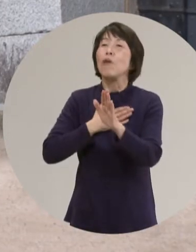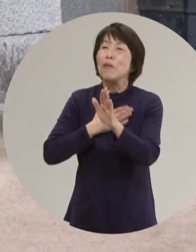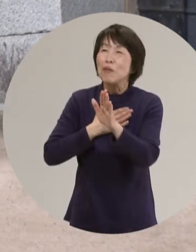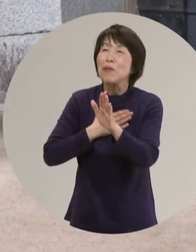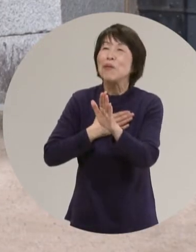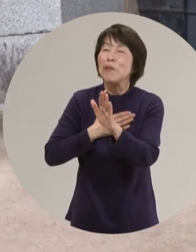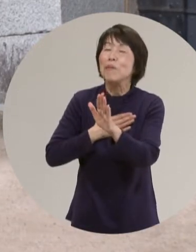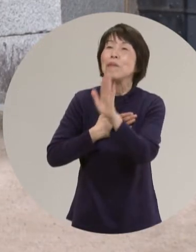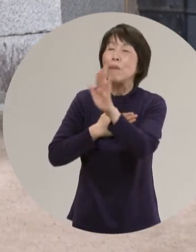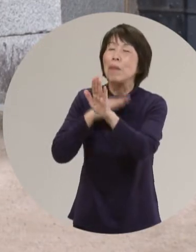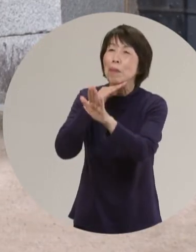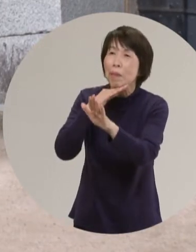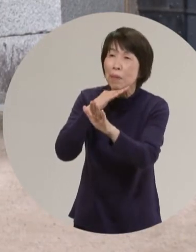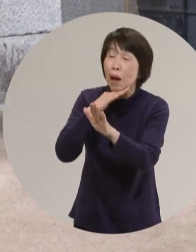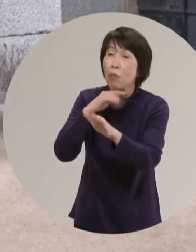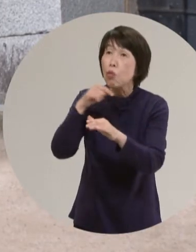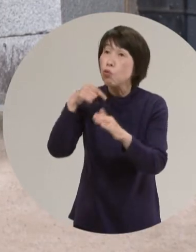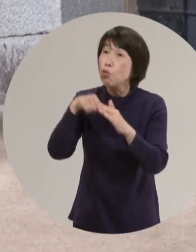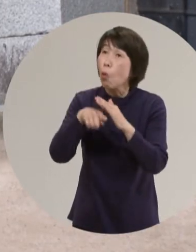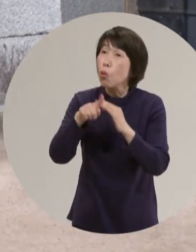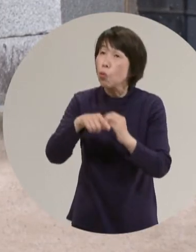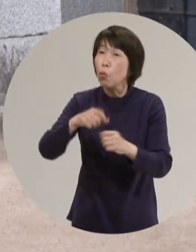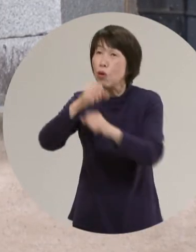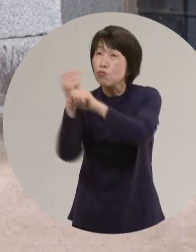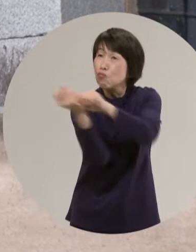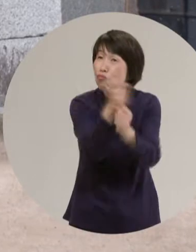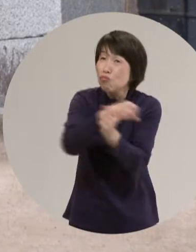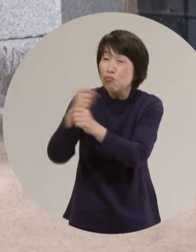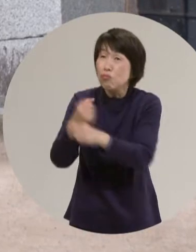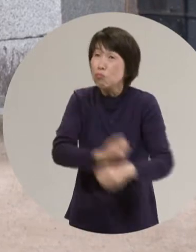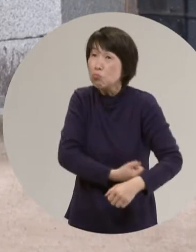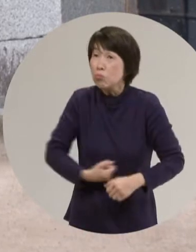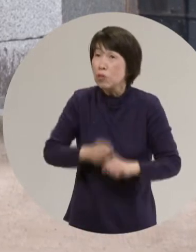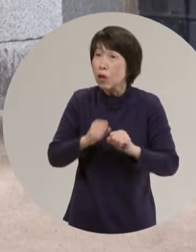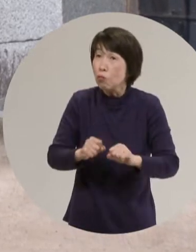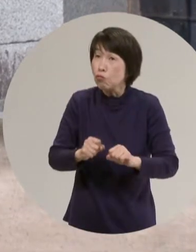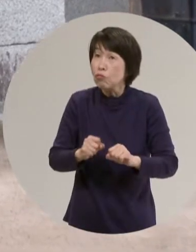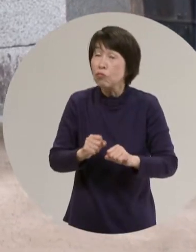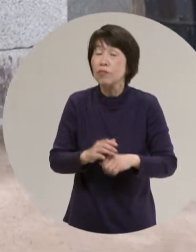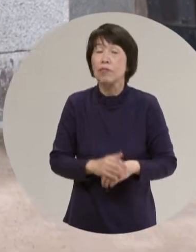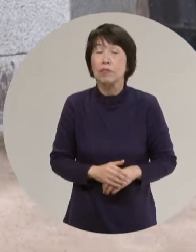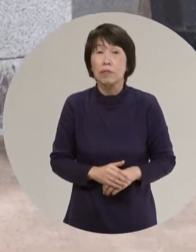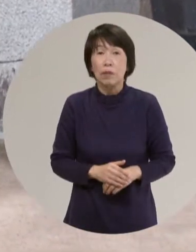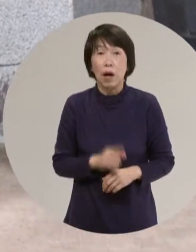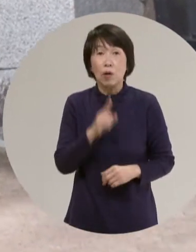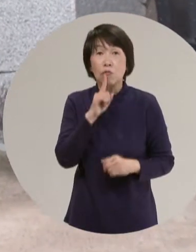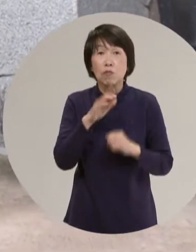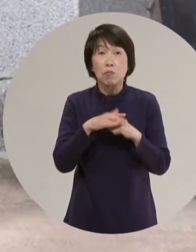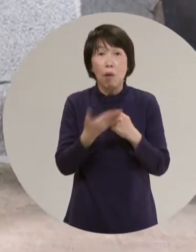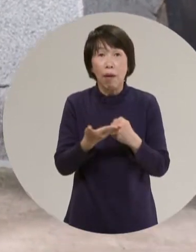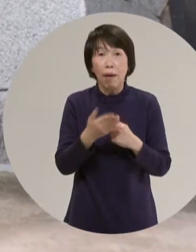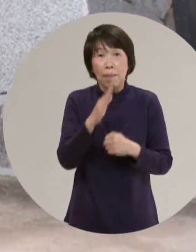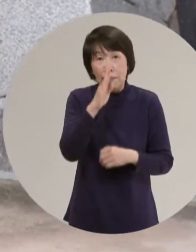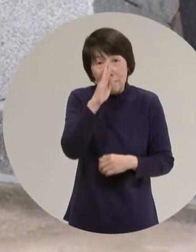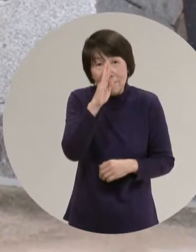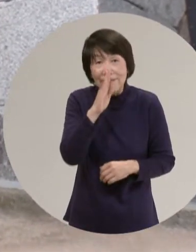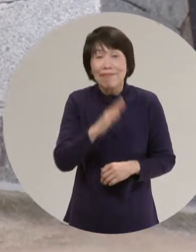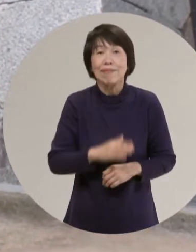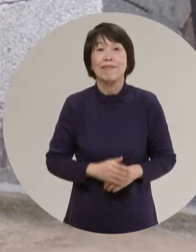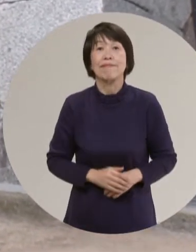もうそれはわかるんですけども、でなぜそこで忠臣蔵なんですか。 あ言ってなかったですか